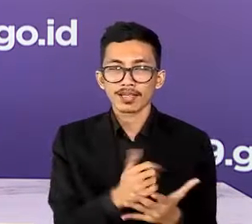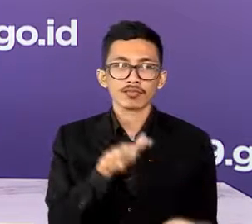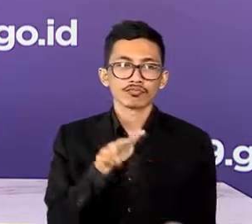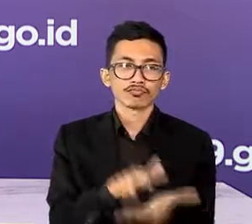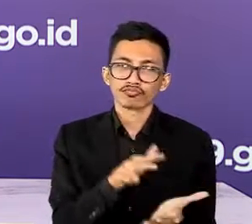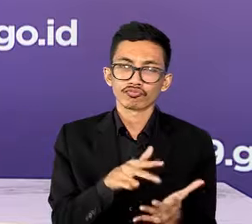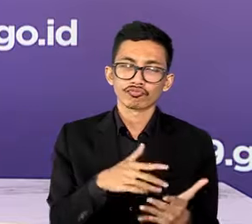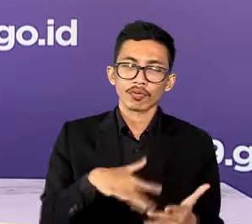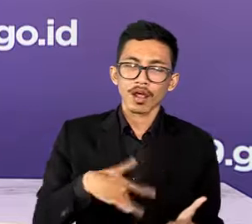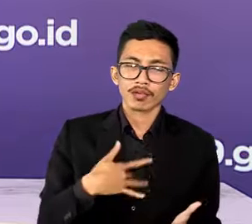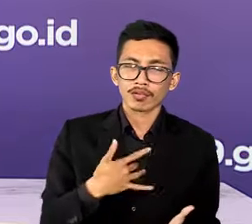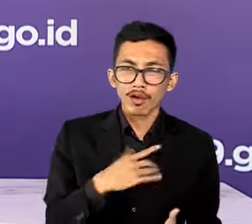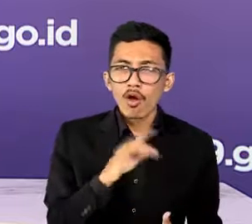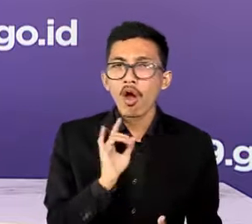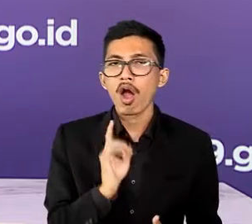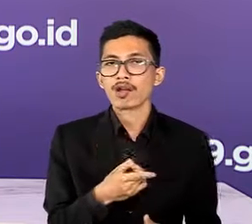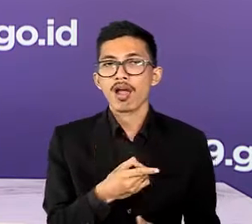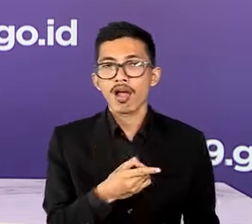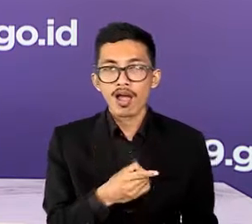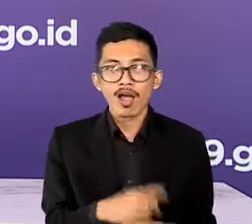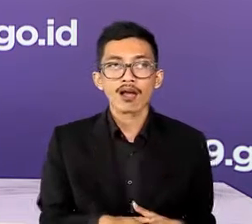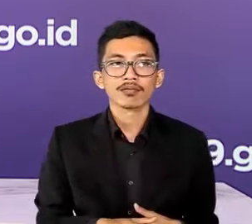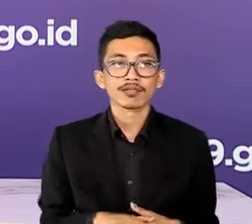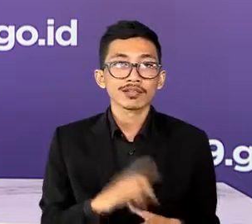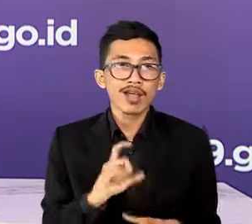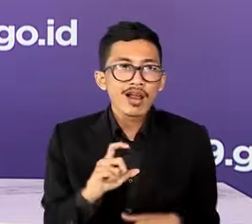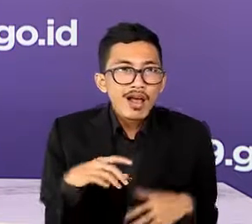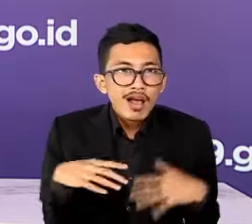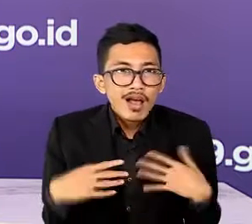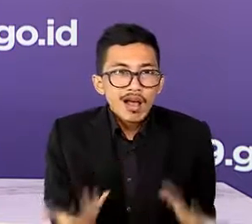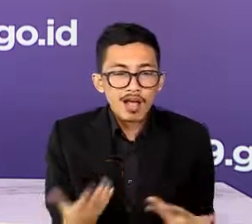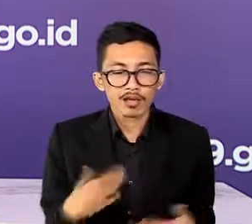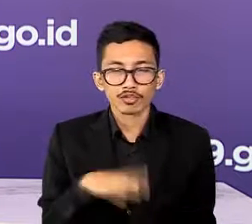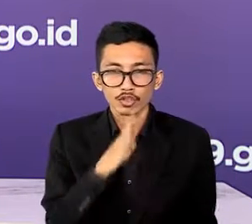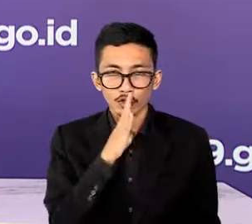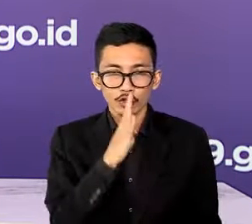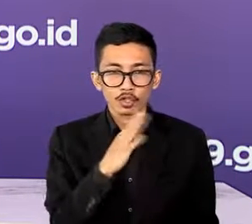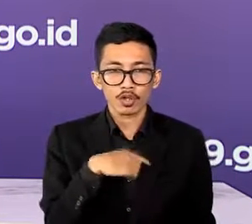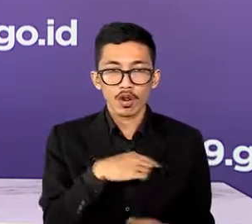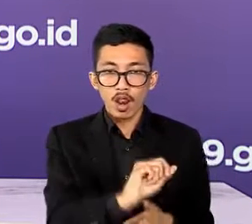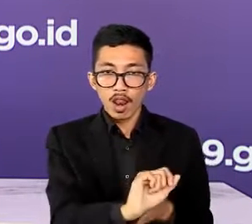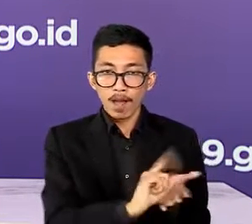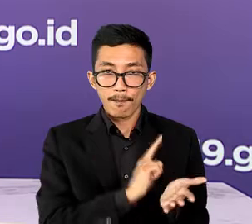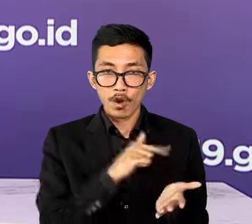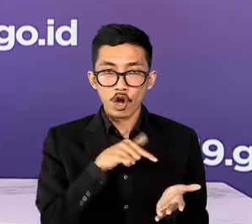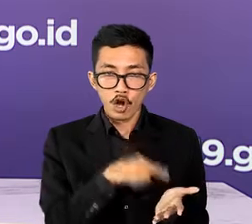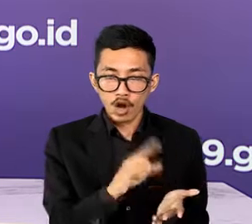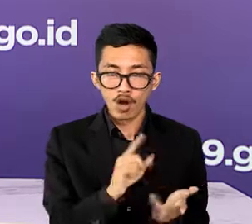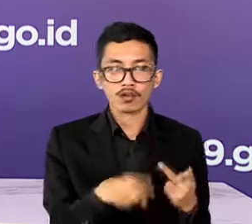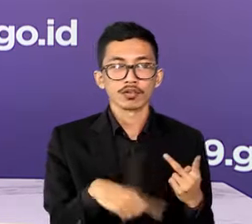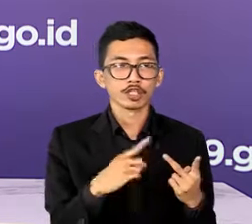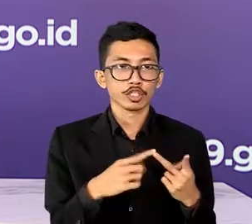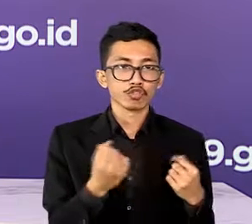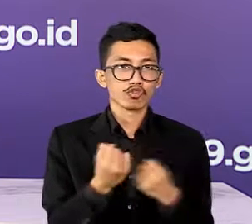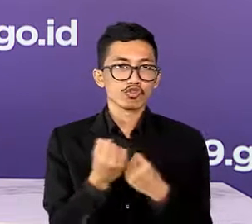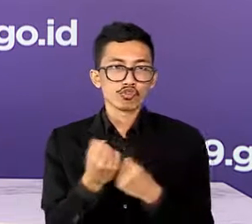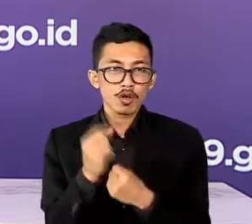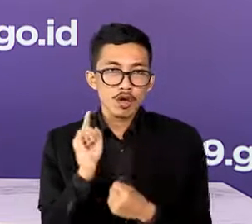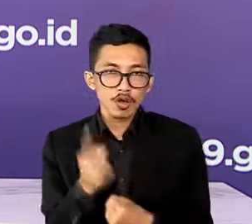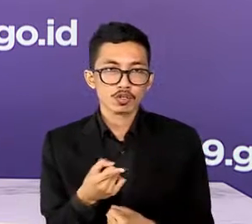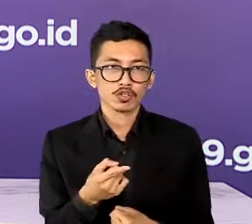yang ada dengan cara berlaku jujur dalam laporkan kasus dan suportif jika